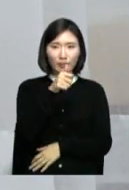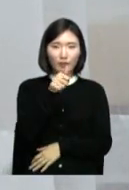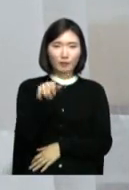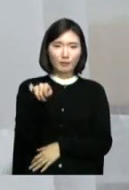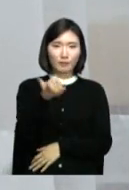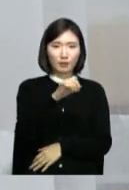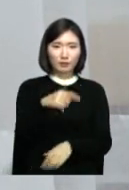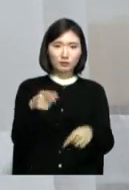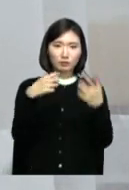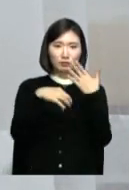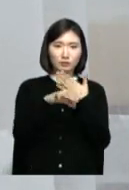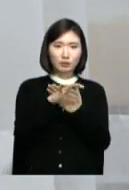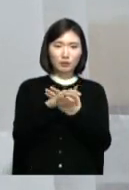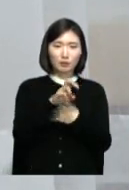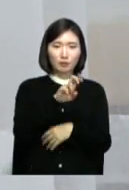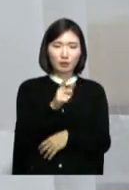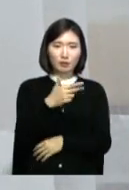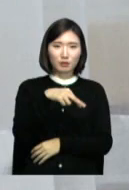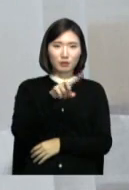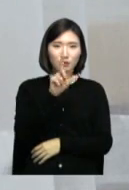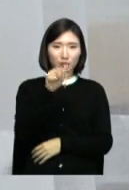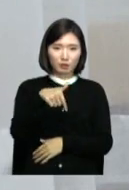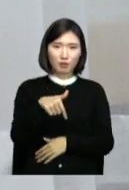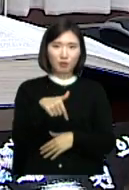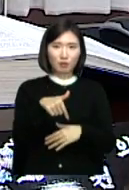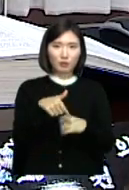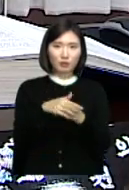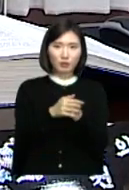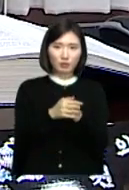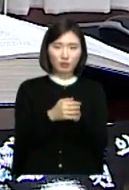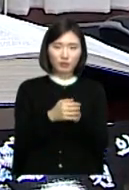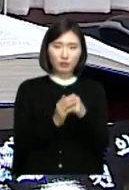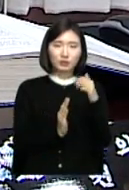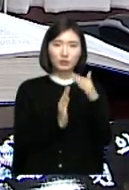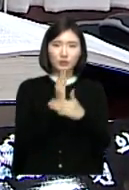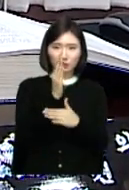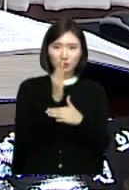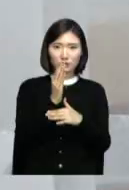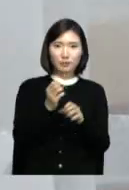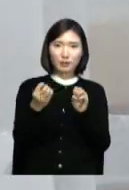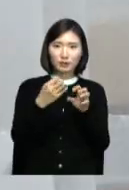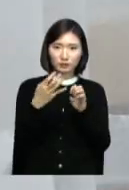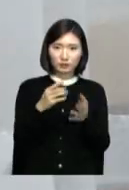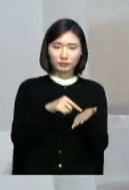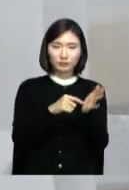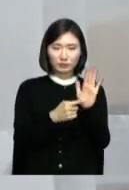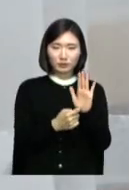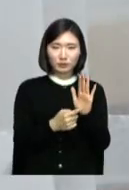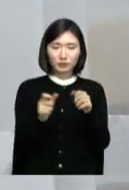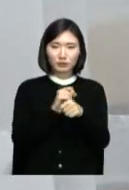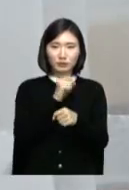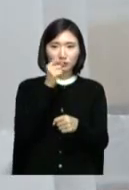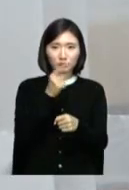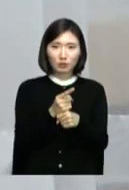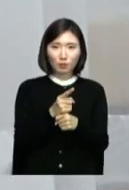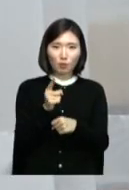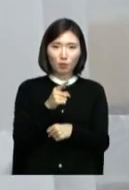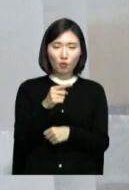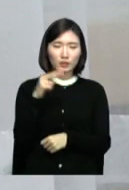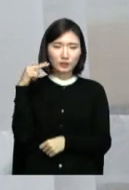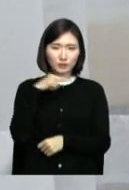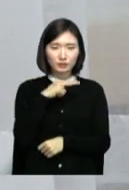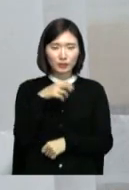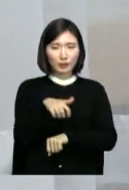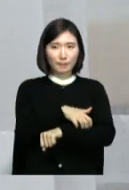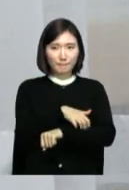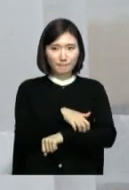들어오면 이제 면역 세포들이 염증 유발인자를 너무 과하게 만들어 내서 나타나는데요 특이적인 증상은 눈에 심한 가려움증